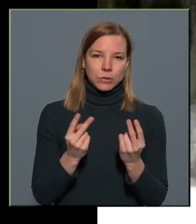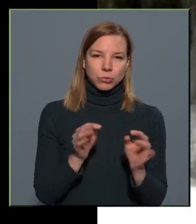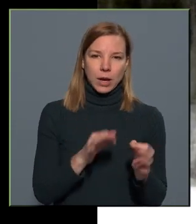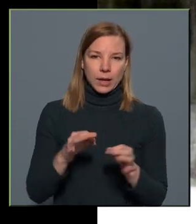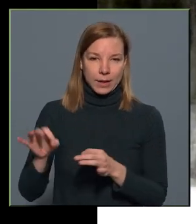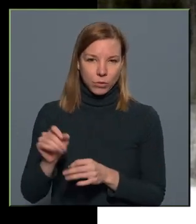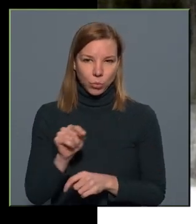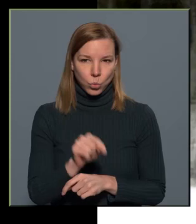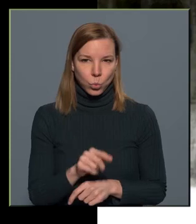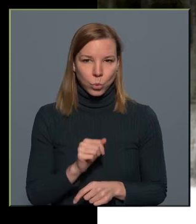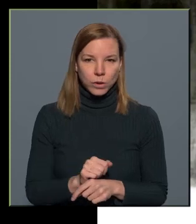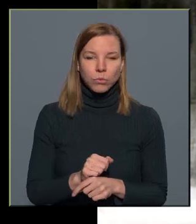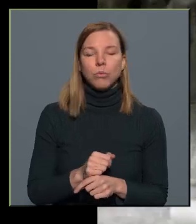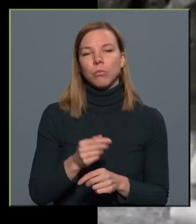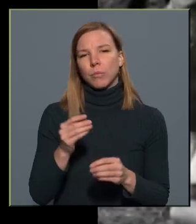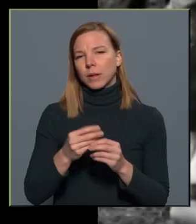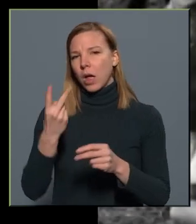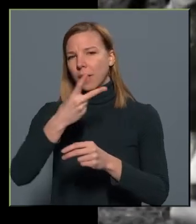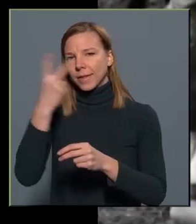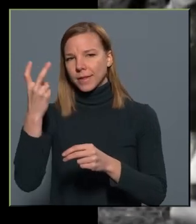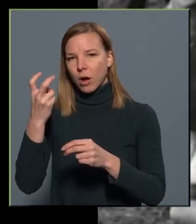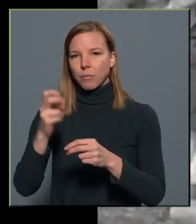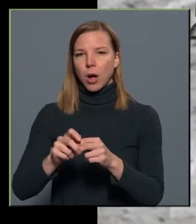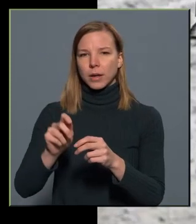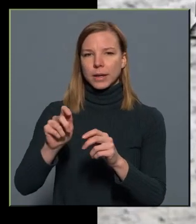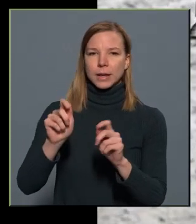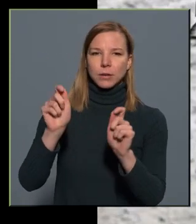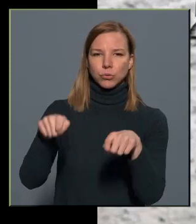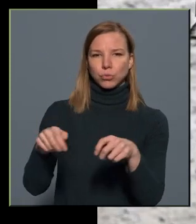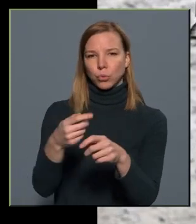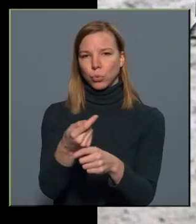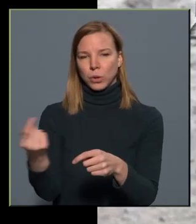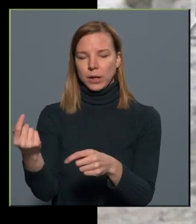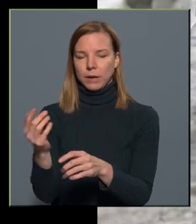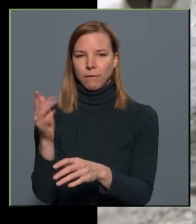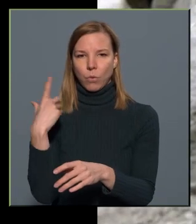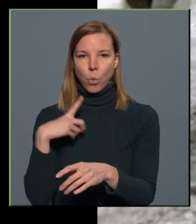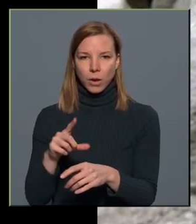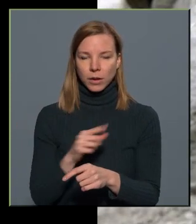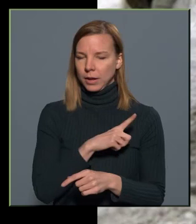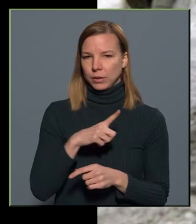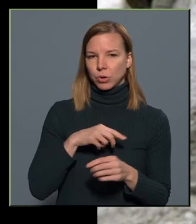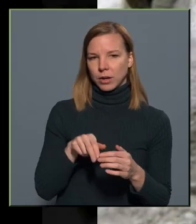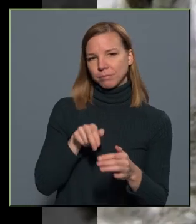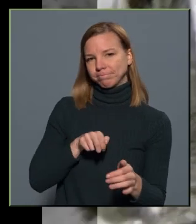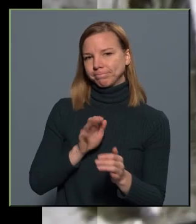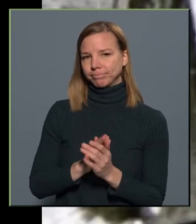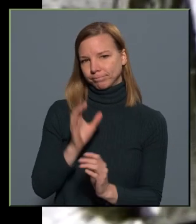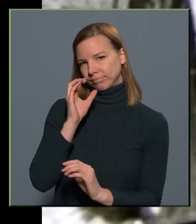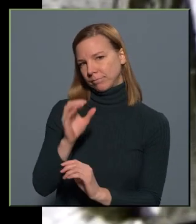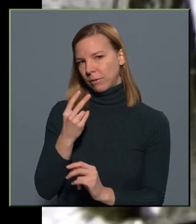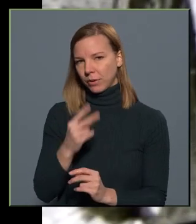kotnyereskedtem, hiszen a szakmai zsűri hozta a döntéseket, én csak ott figyeltem és élveztem az egésznek